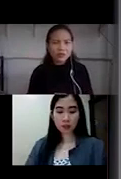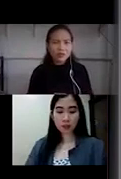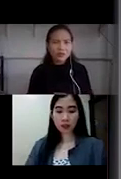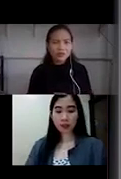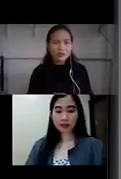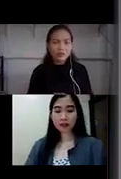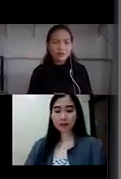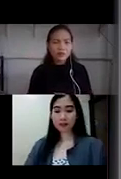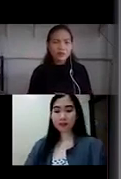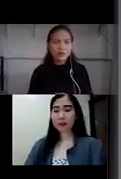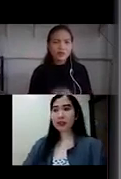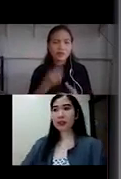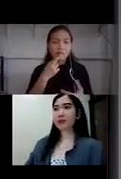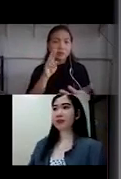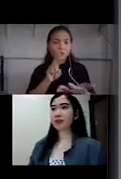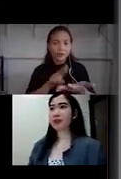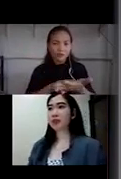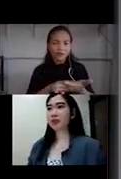report.